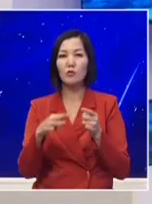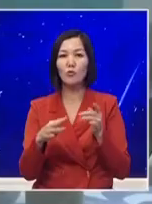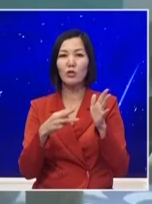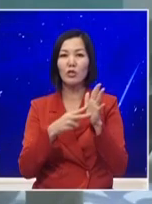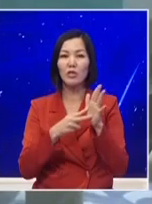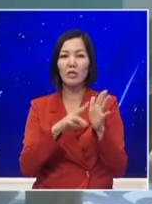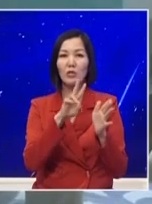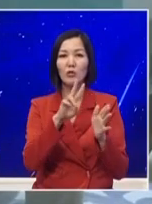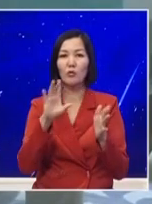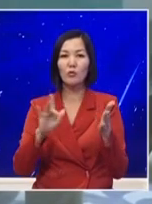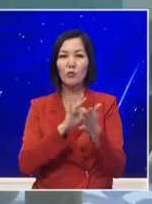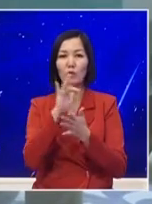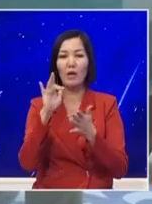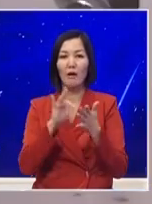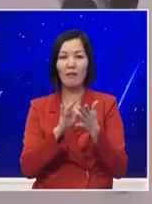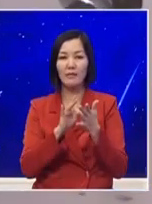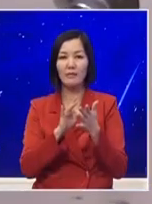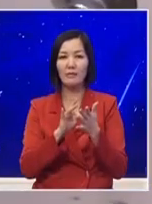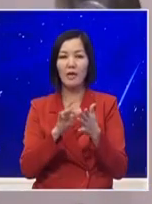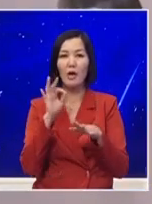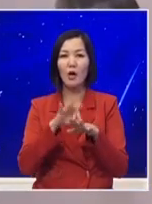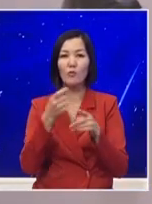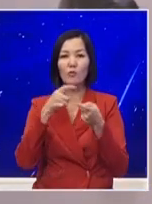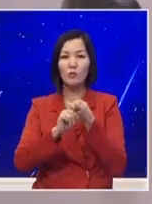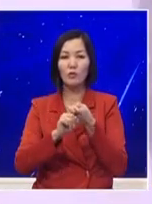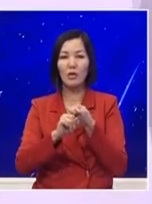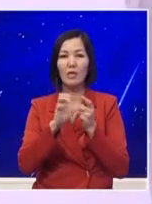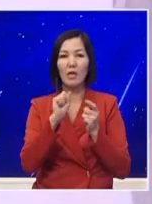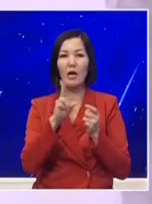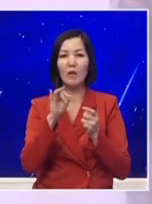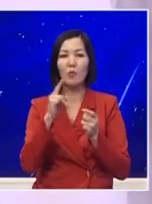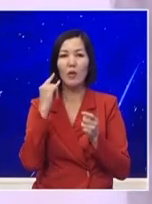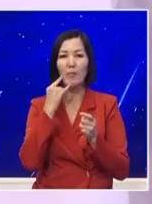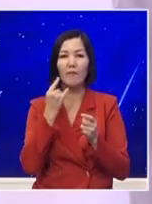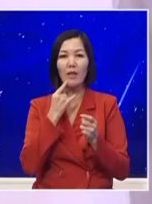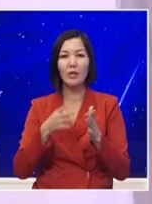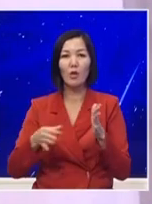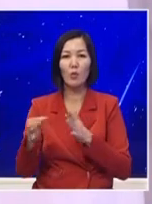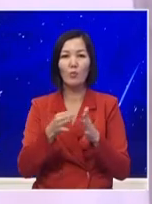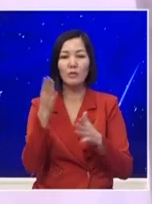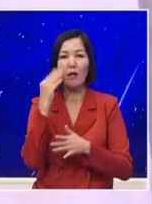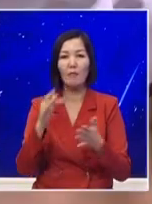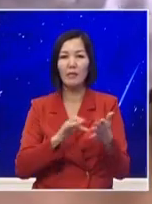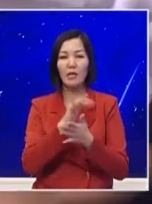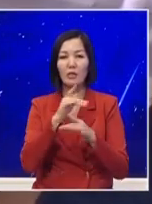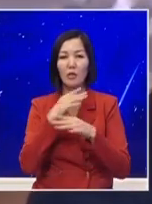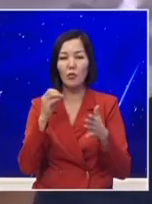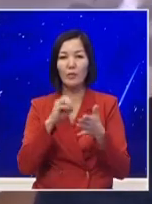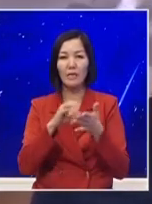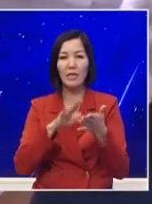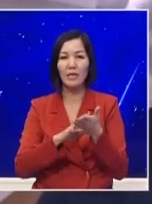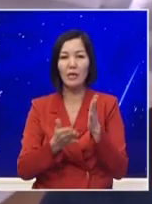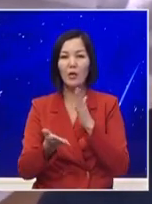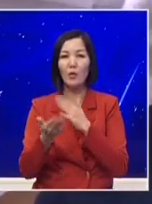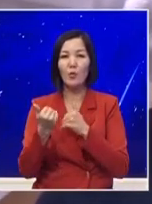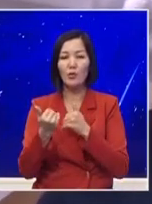237-сі Нұр-Сұлтан қаласынан. Қауіпті дертті жұқтырғандар мұнан өзге Ақмола, Павлодар облысы мен Алматы қаласында көп тіркелген.